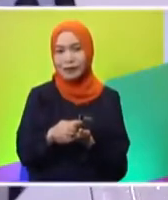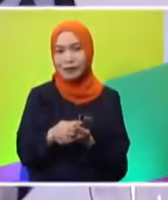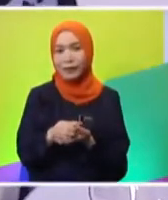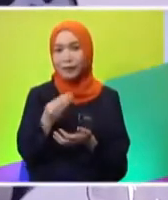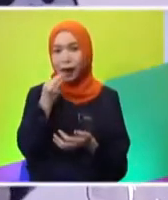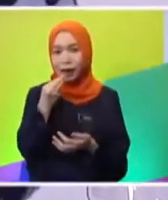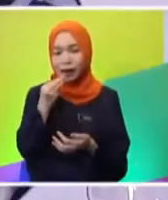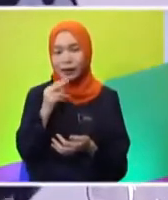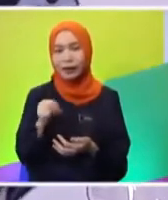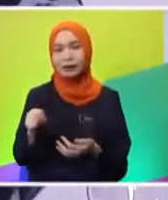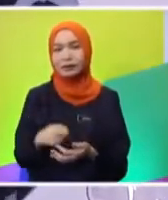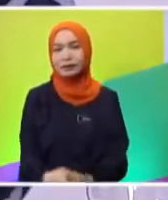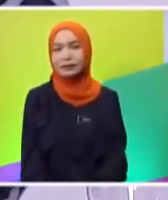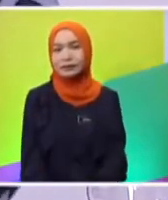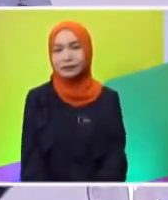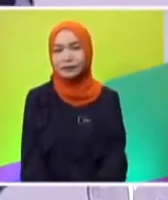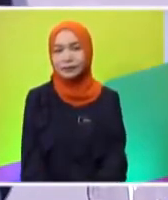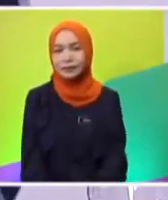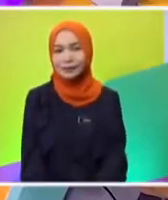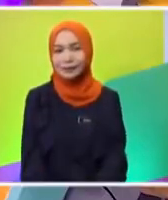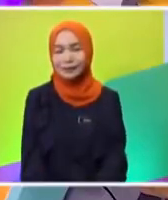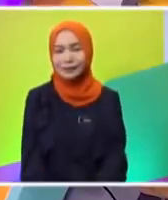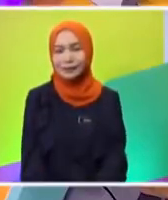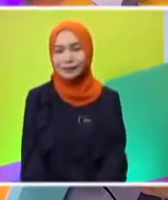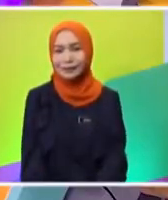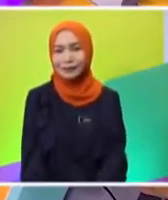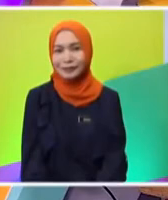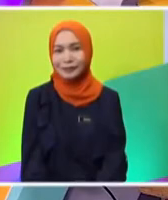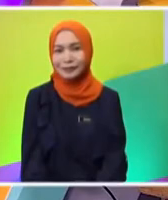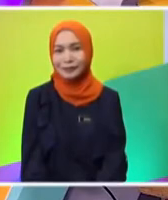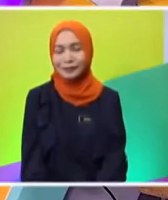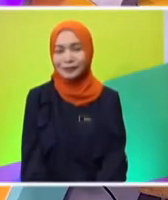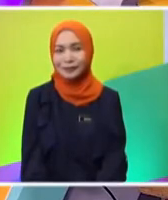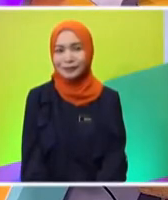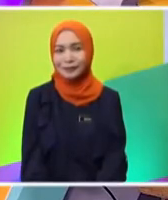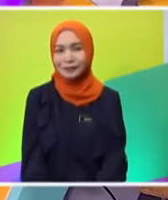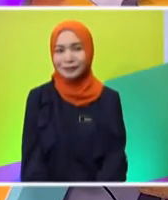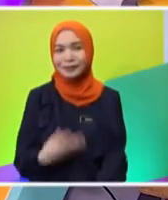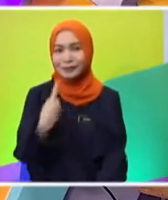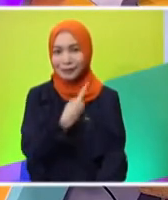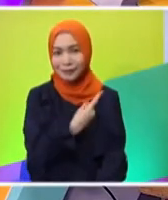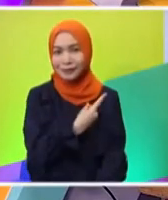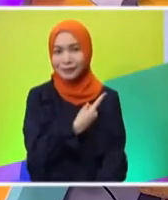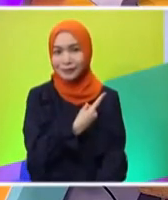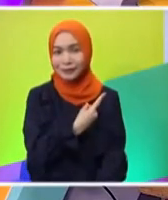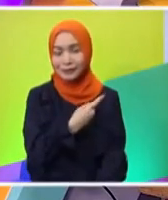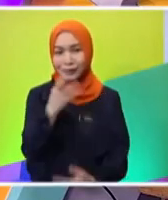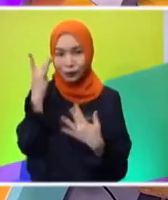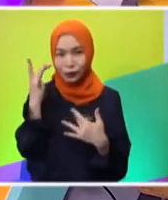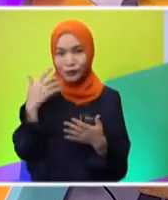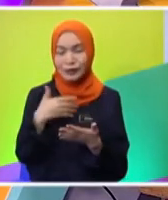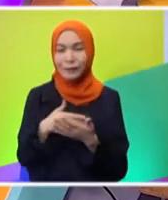antara ID yang boleh digunakan Oh yeah yeah yeah yang lain kita Biarkan biarkan kering